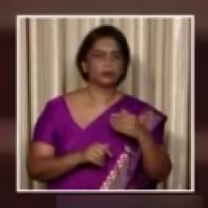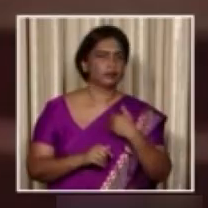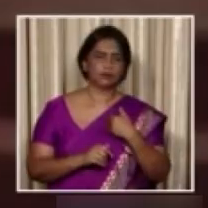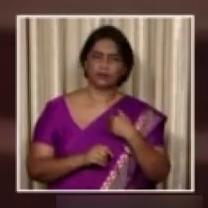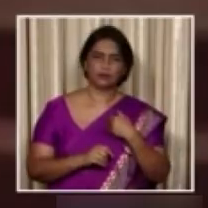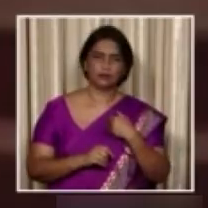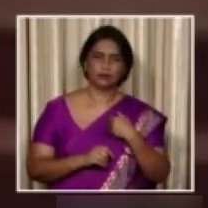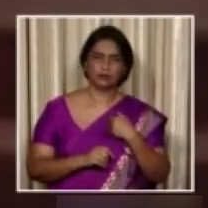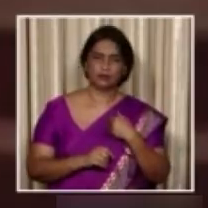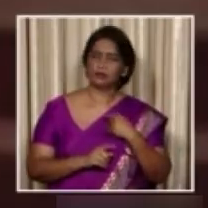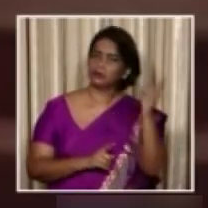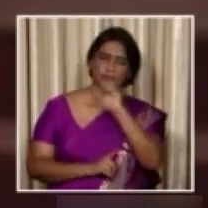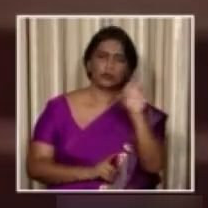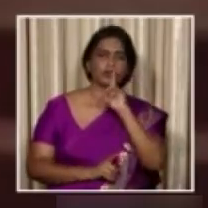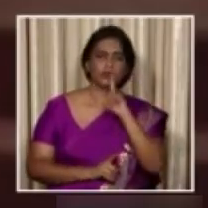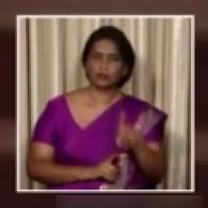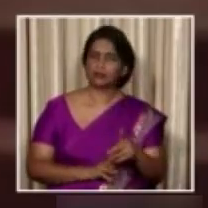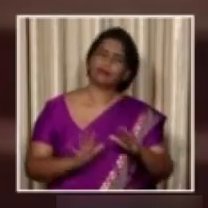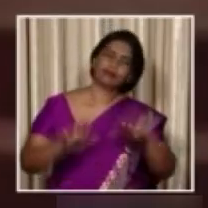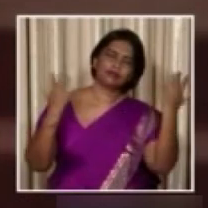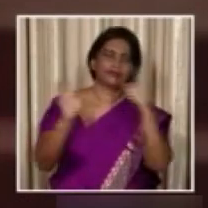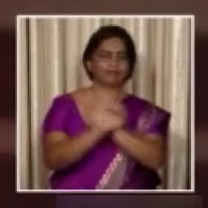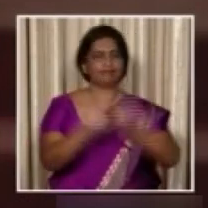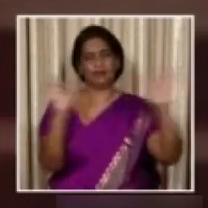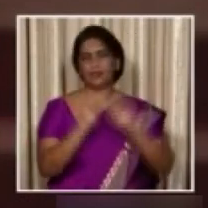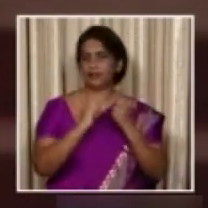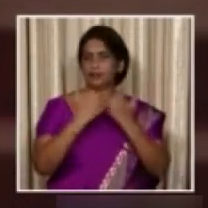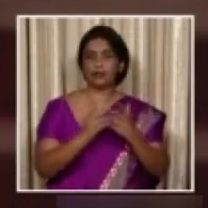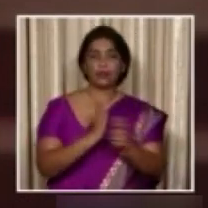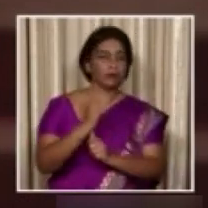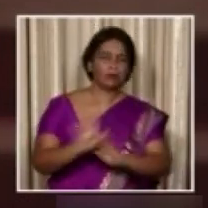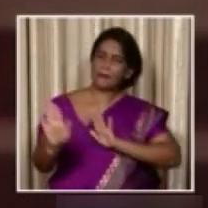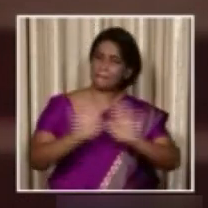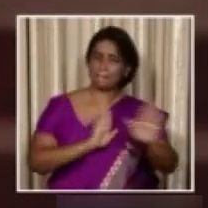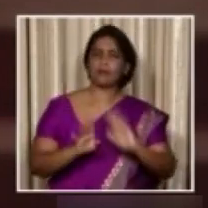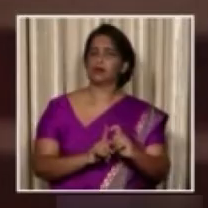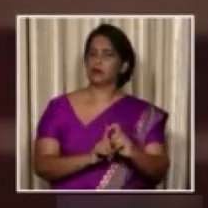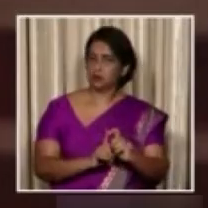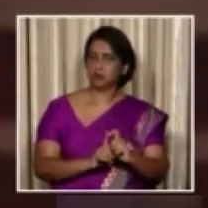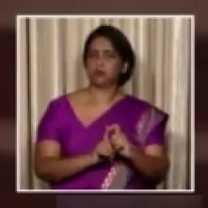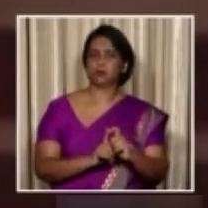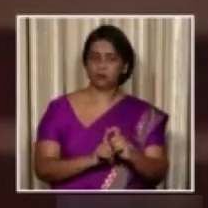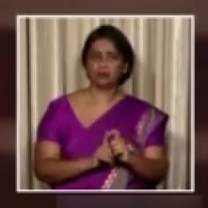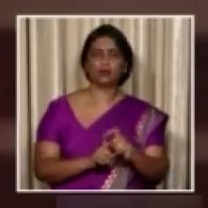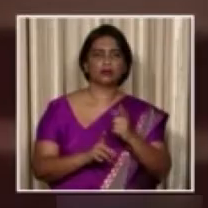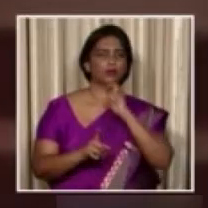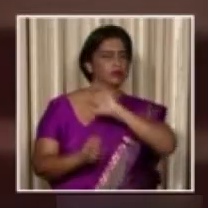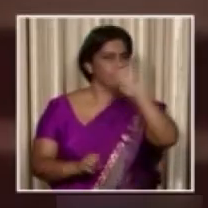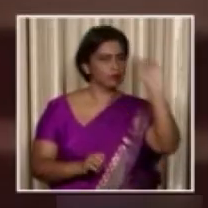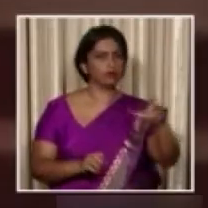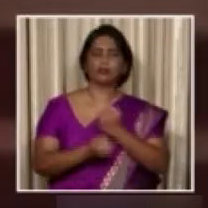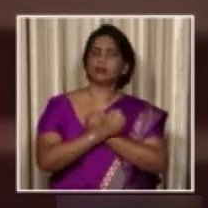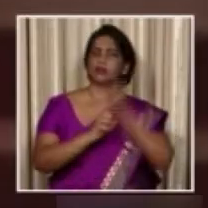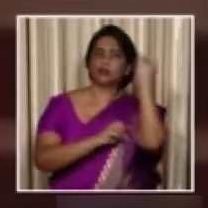නම් එකහෙලා කියනවා මේක බොන විදියට ප්‍රචාරය වුණත් කමන්නේ නැහැ. පාතාලේ මර්ධනය කරන්න වෙනම වැඩපිළිවෙළක් අරන් උසා දාලා